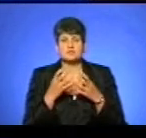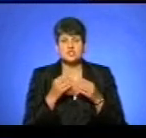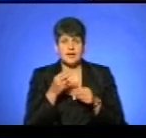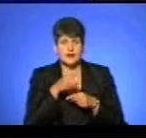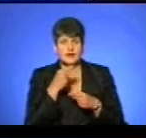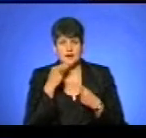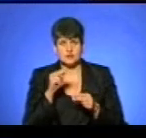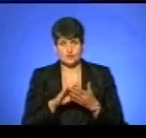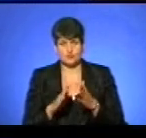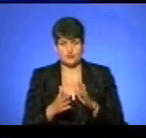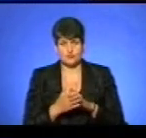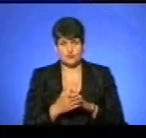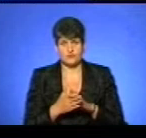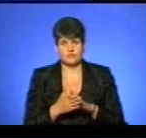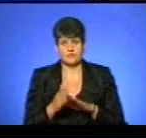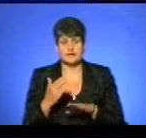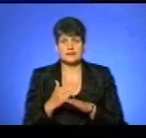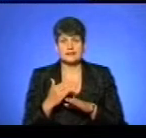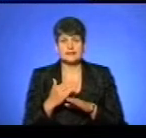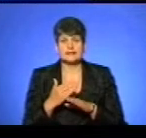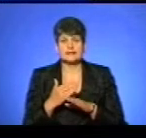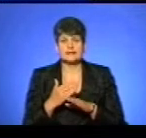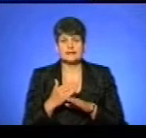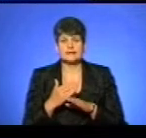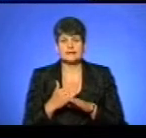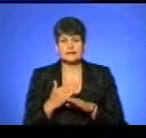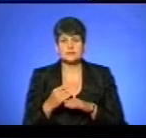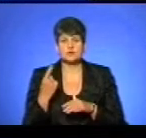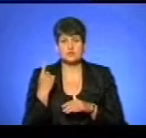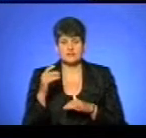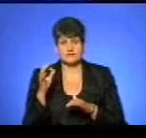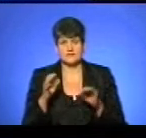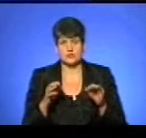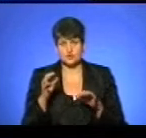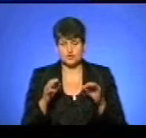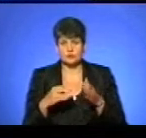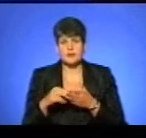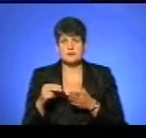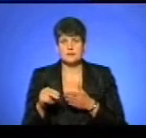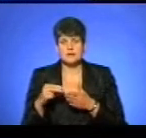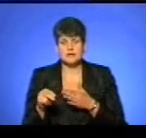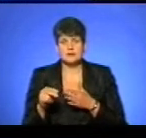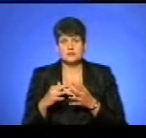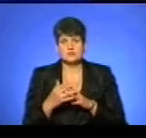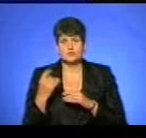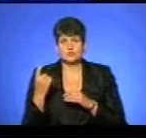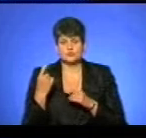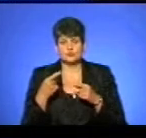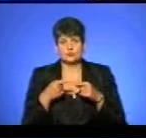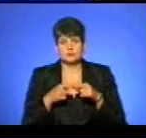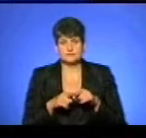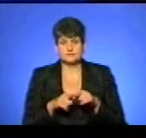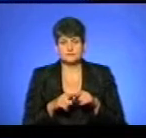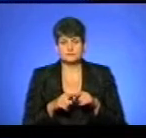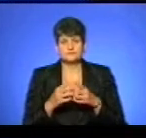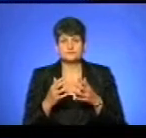умови, кредит під 1% річних і на придбання сільськогосподарської техніки